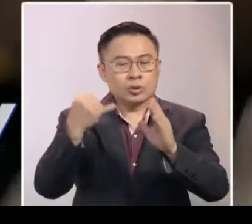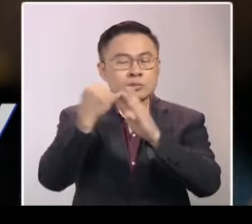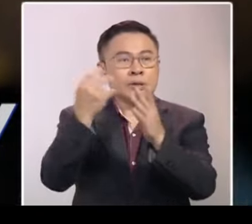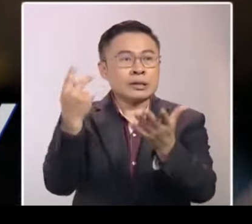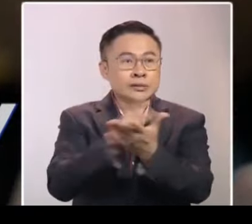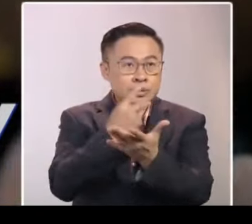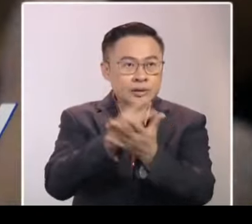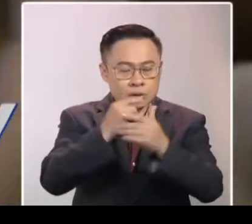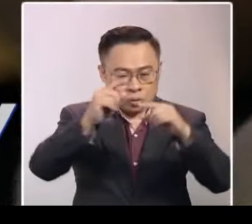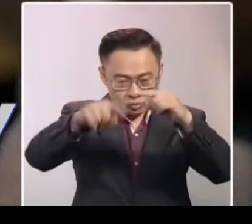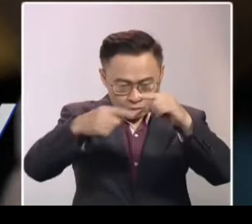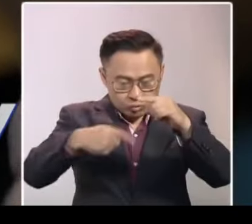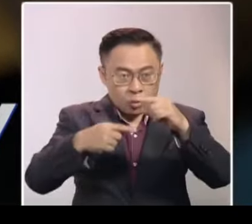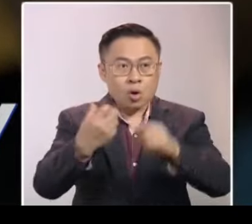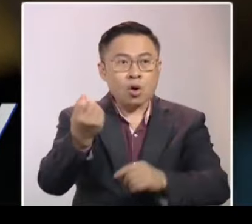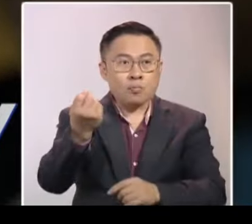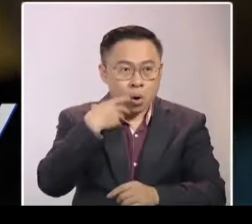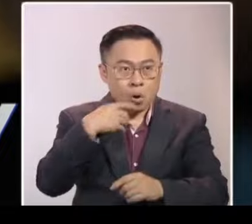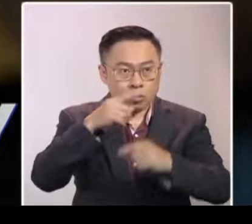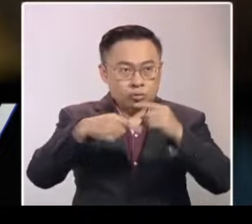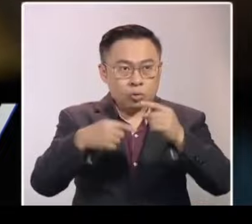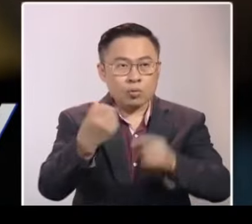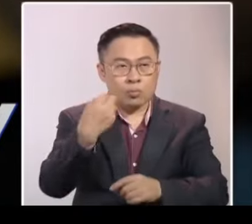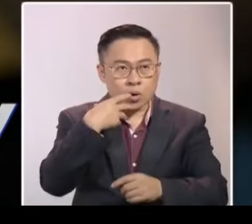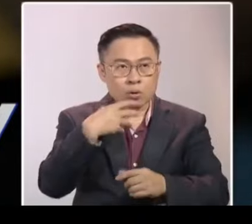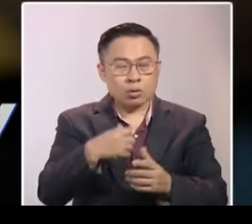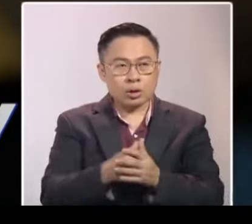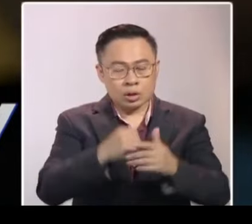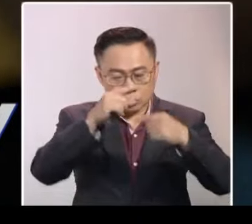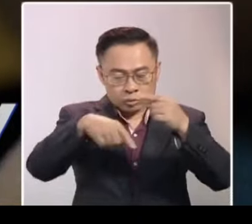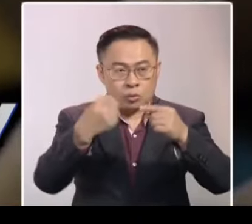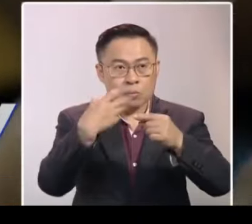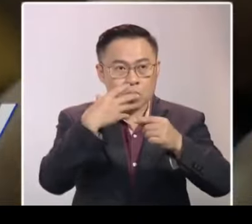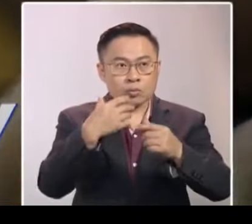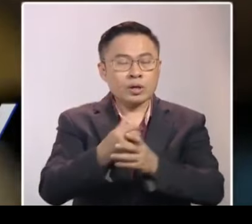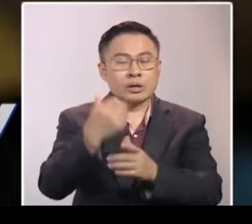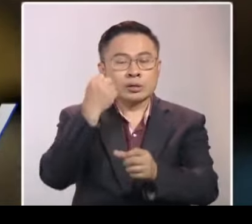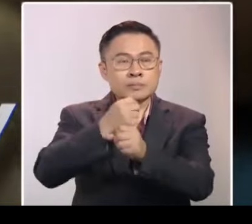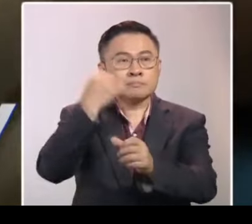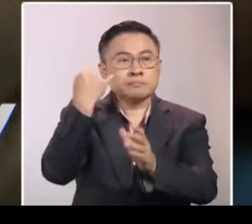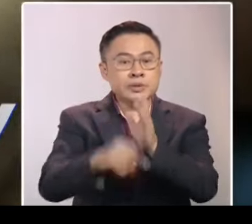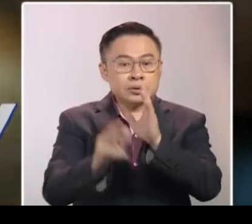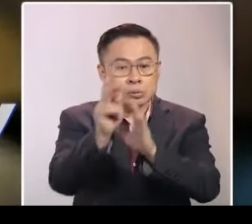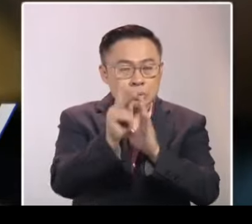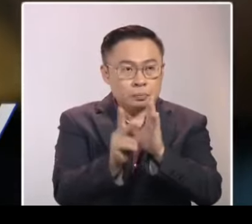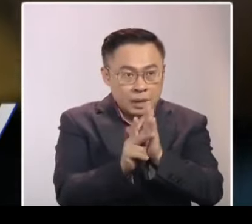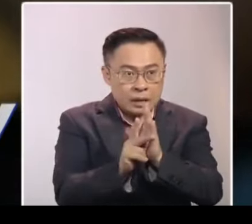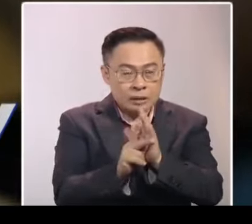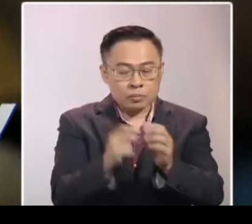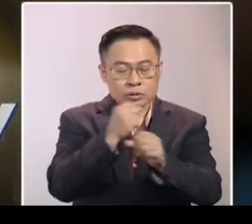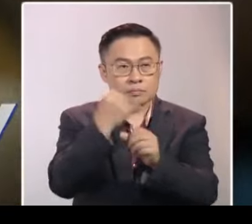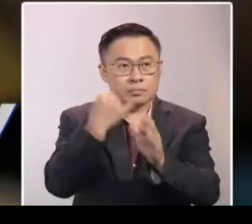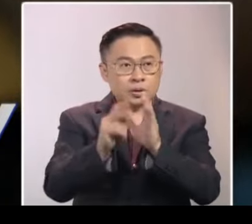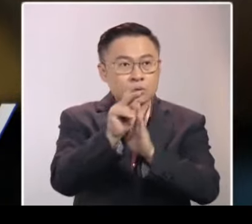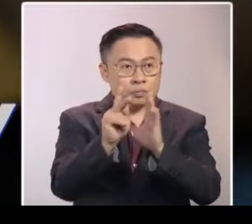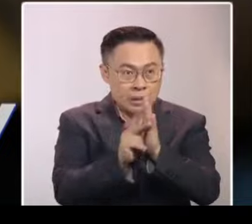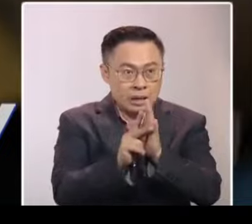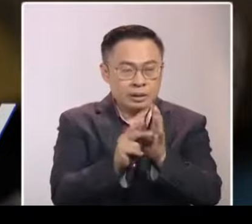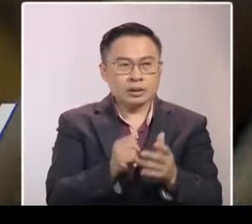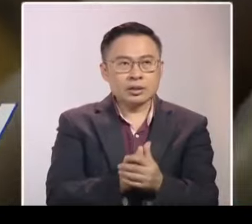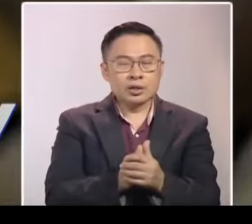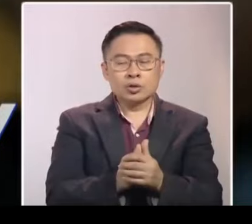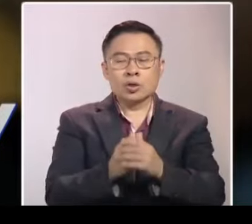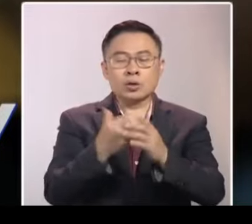มีความเกี่ยวข้องกับบัญชีที่มีการกระทำผิดกฎหมายก่อนที่จะให้ป้าเนี่ยแอด Lineไปที่บัญชีที่ชื่อว่า